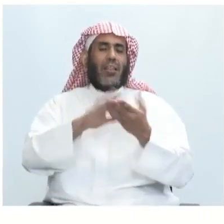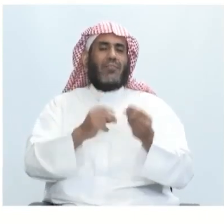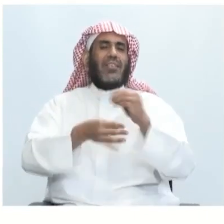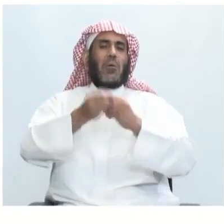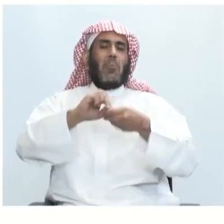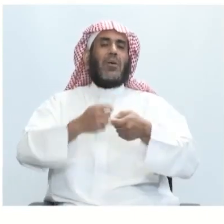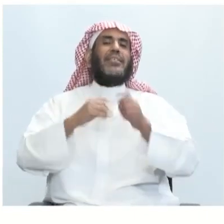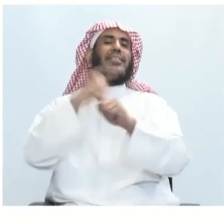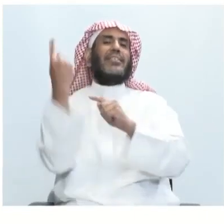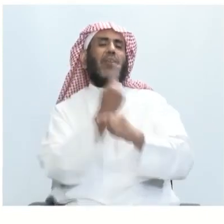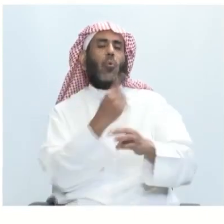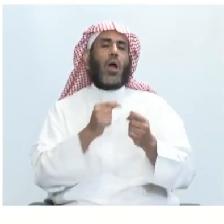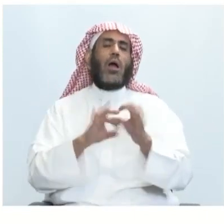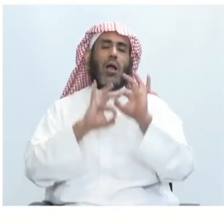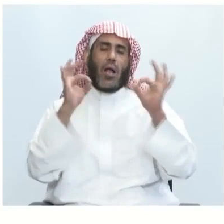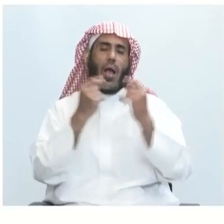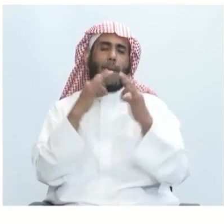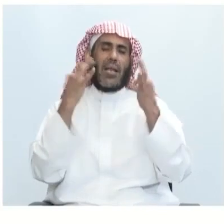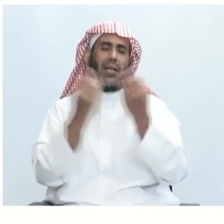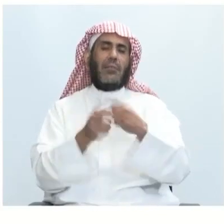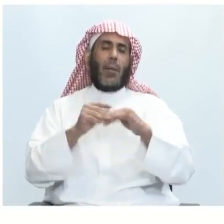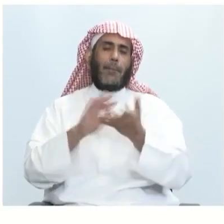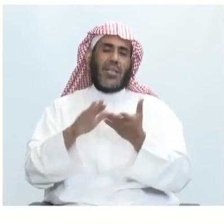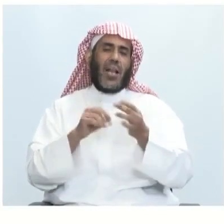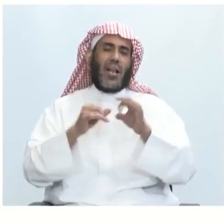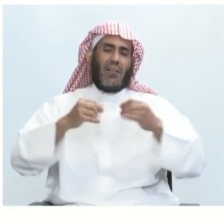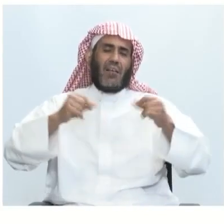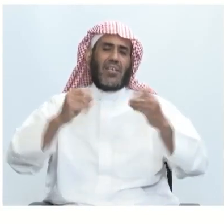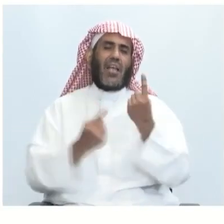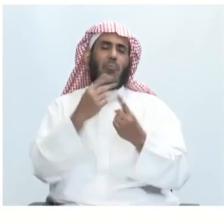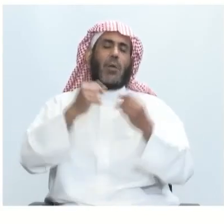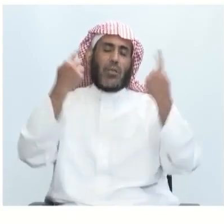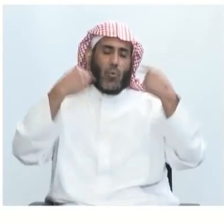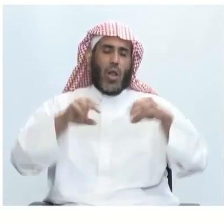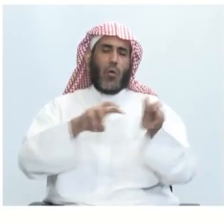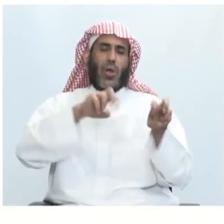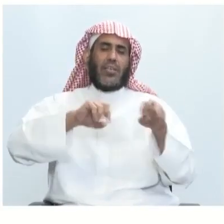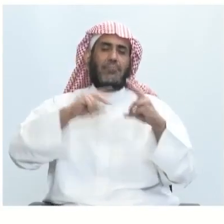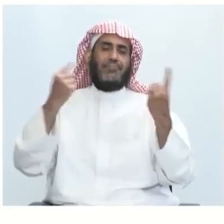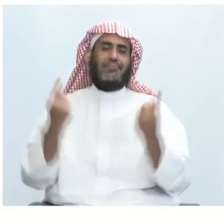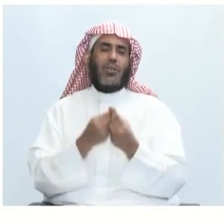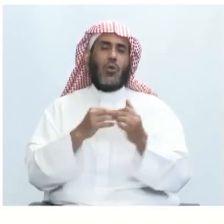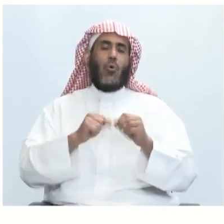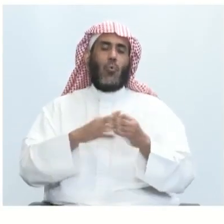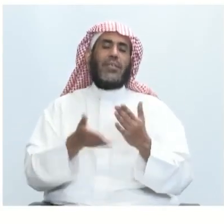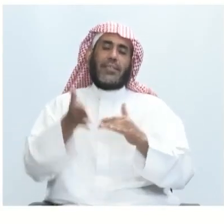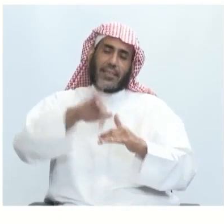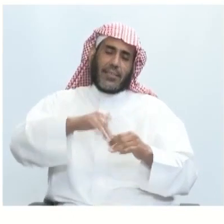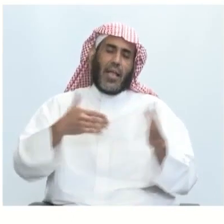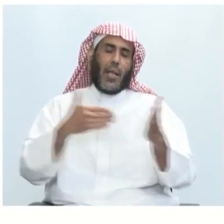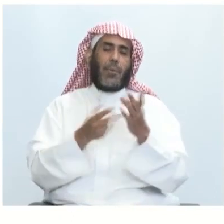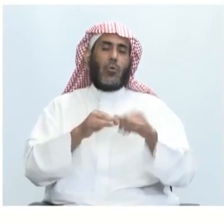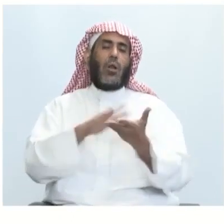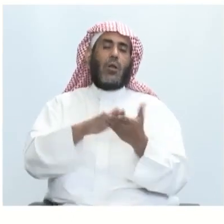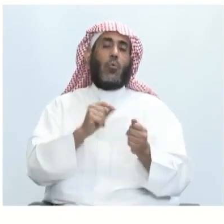دوره كامله للعناصر المذكوره تبدا من الارض فاجم النبات والحيوان فجسم الانسان وتنتهي مره اخرى الى